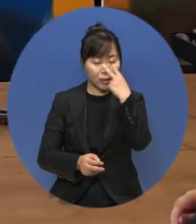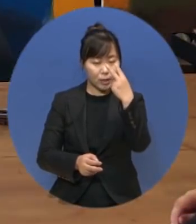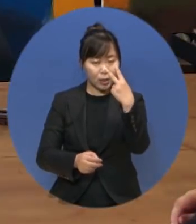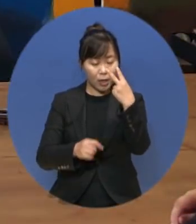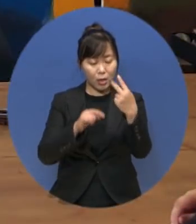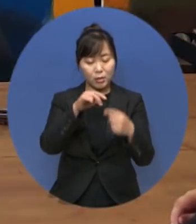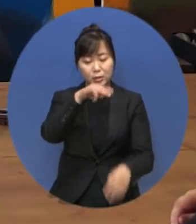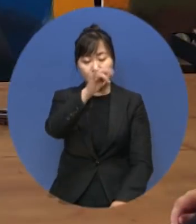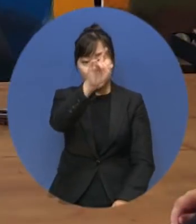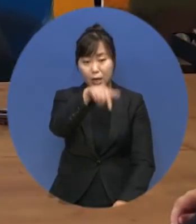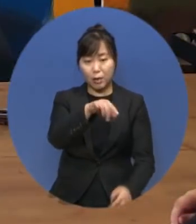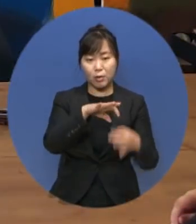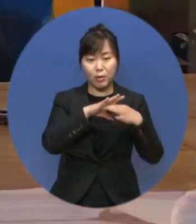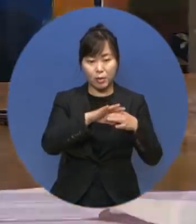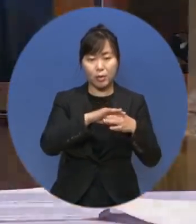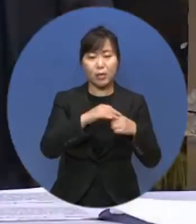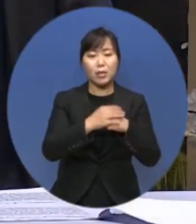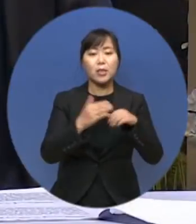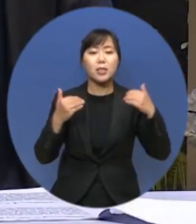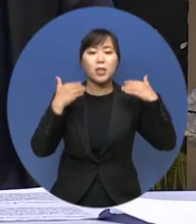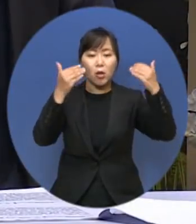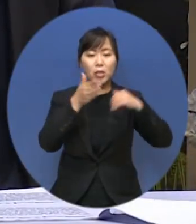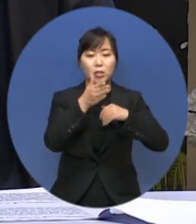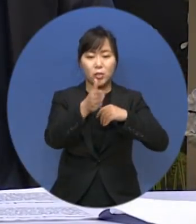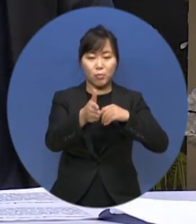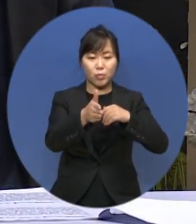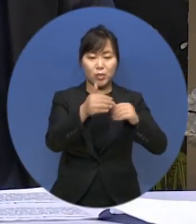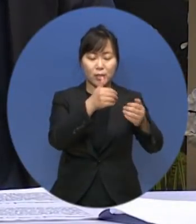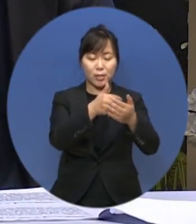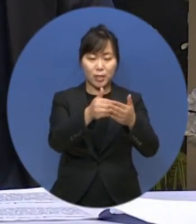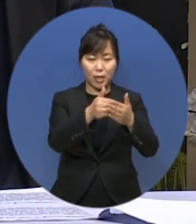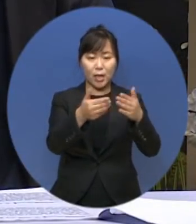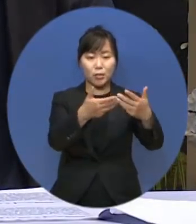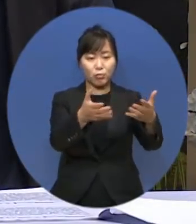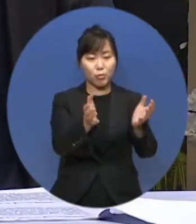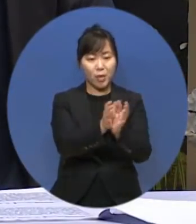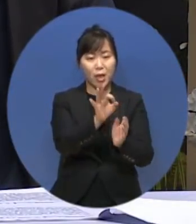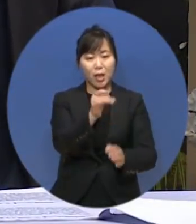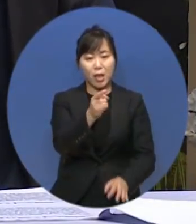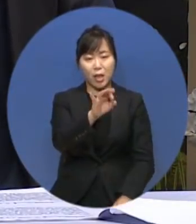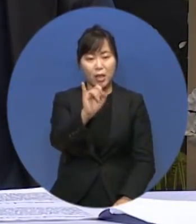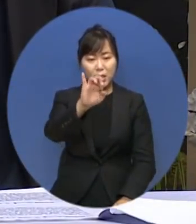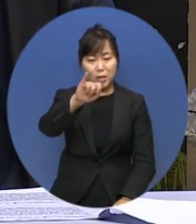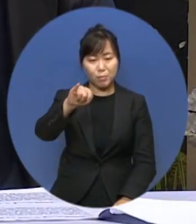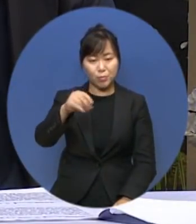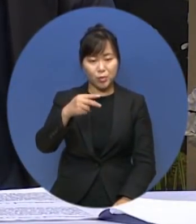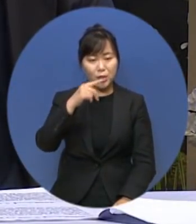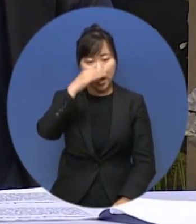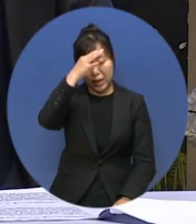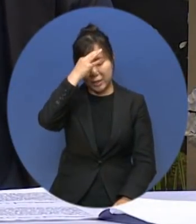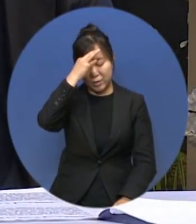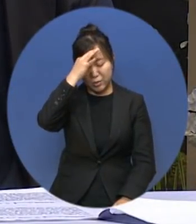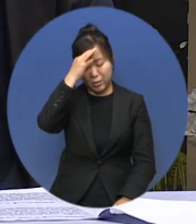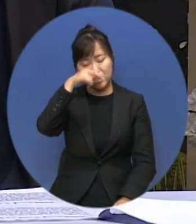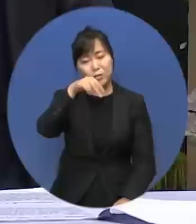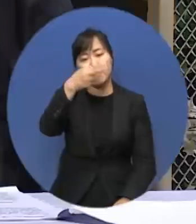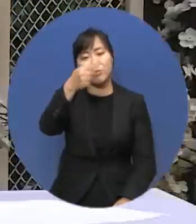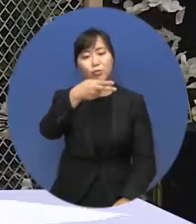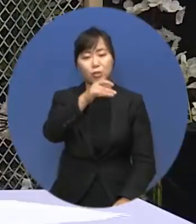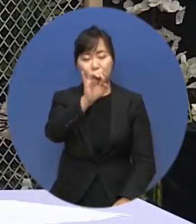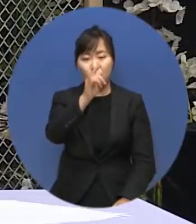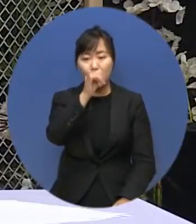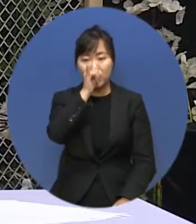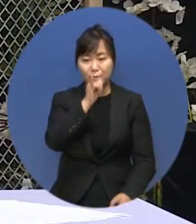시각예술 쪽에서는 성인 전문 작가 그룹인 에이블 스튜디오가 있고요.